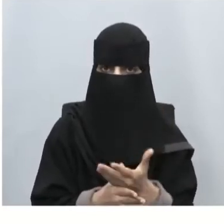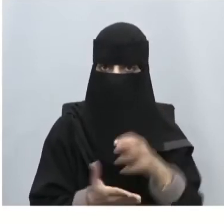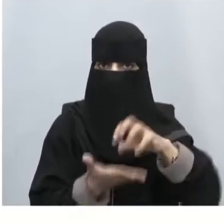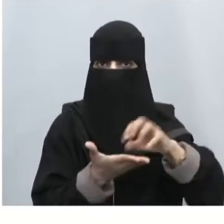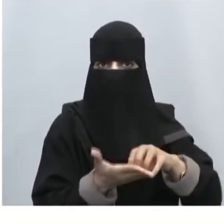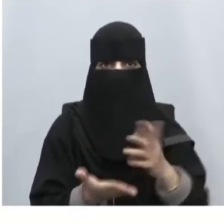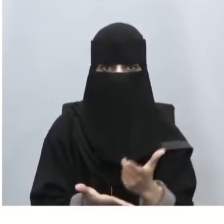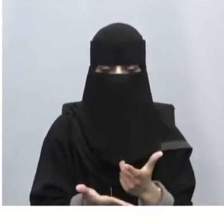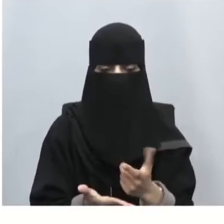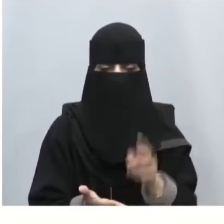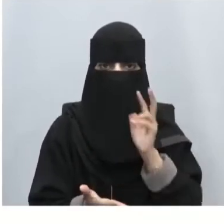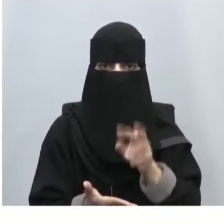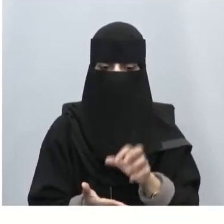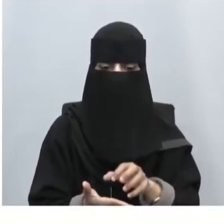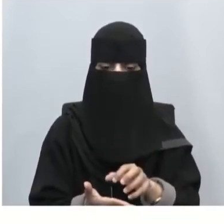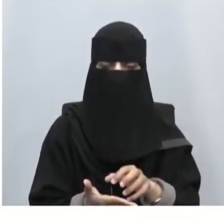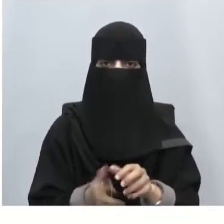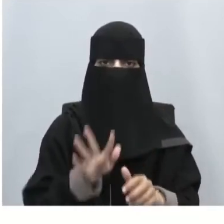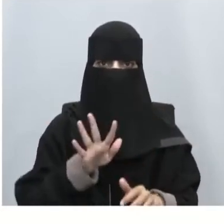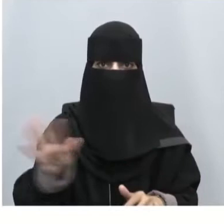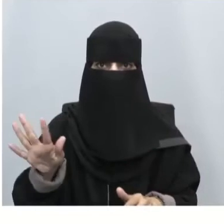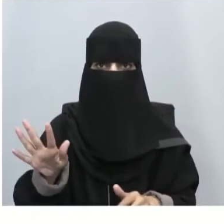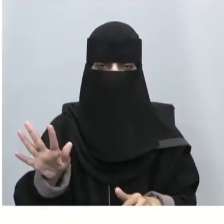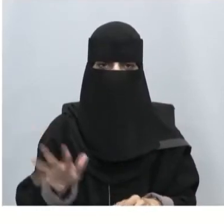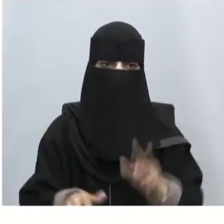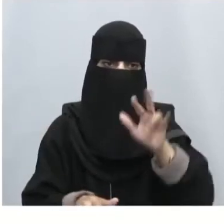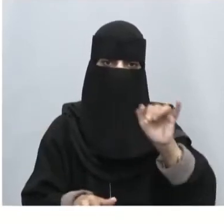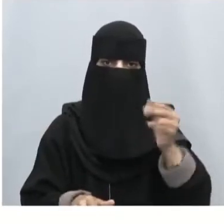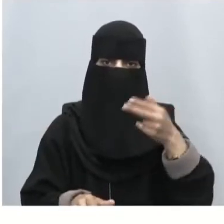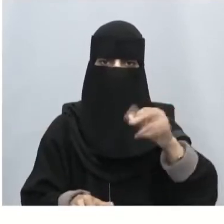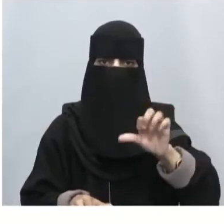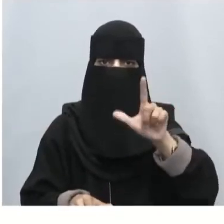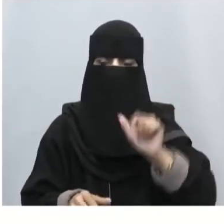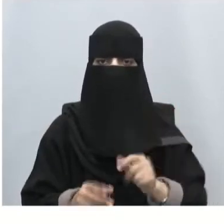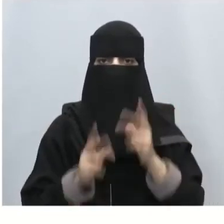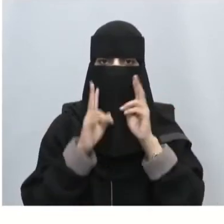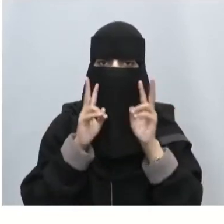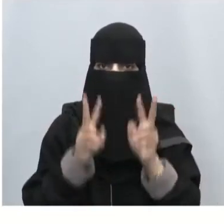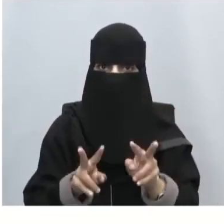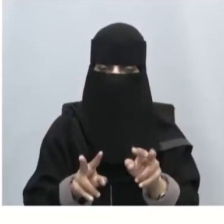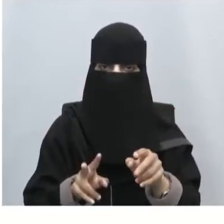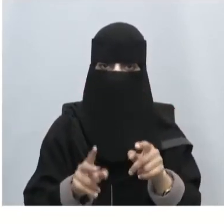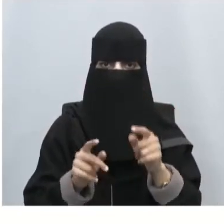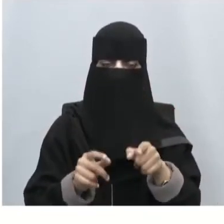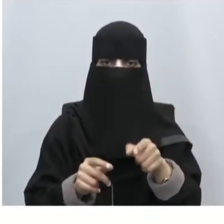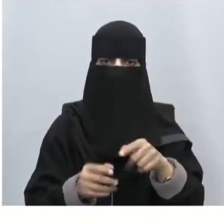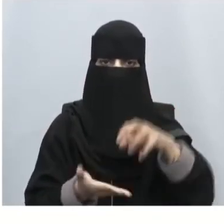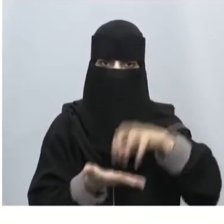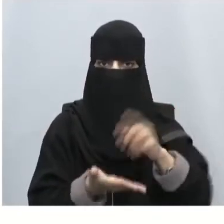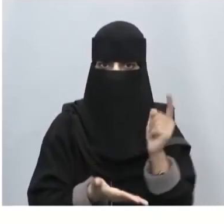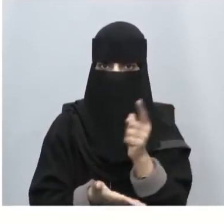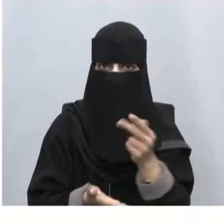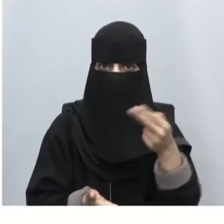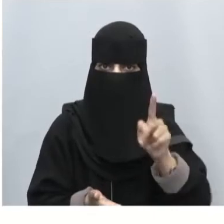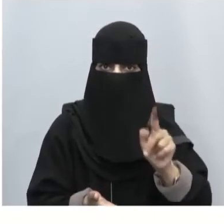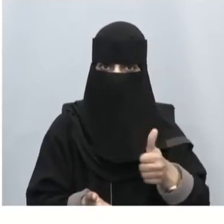الاجزاء ظهروا في الاجزاء الشرقيه من العالم الاسلامي فبالتالي اصبح للدوله العباسيه في